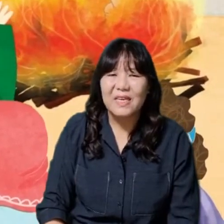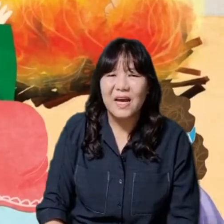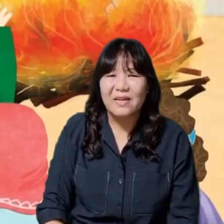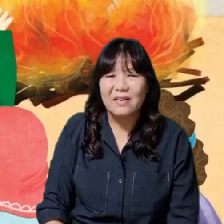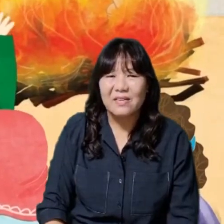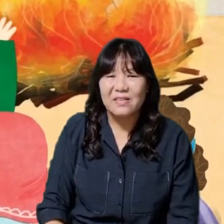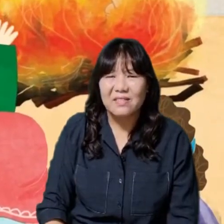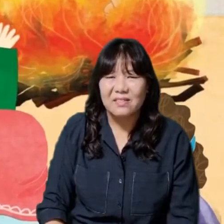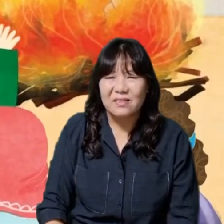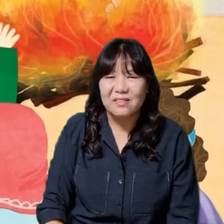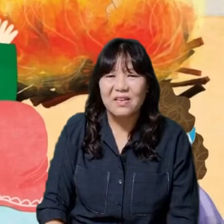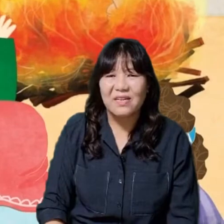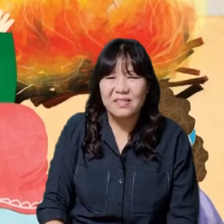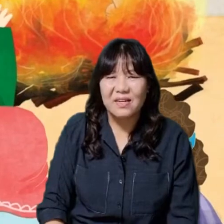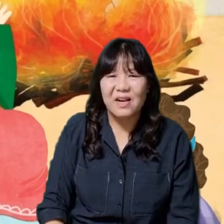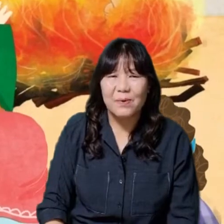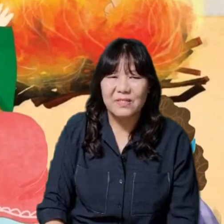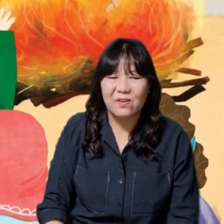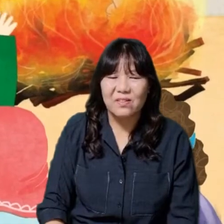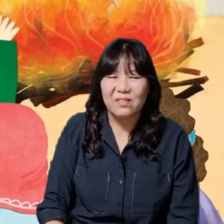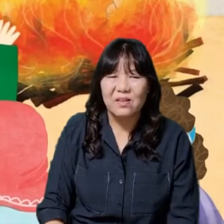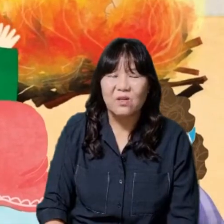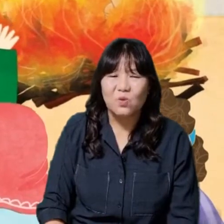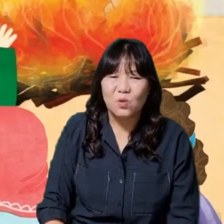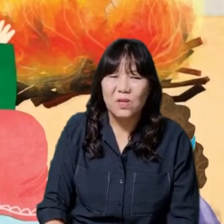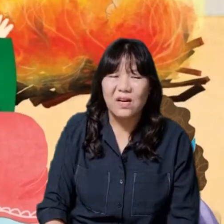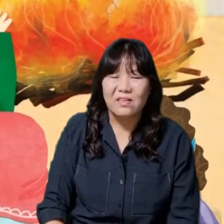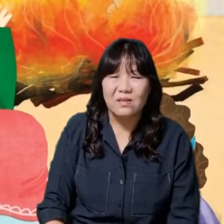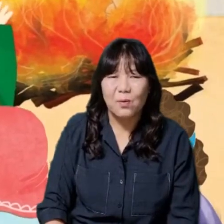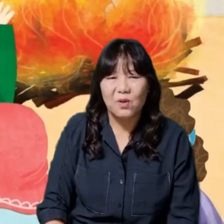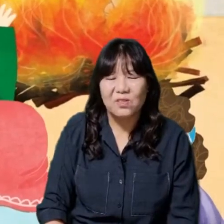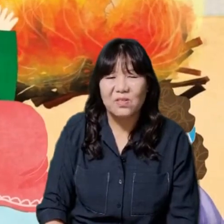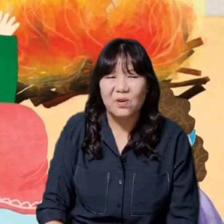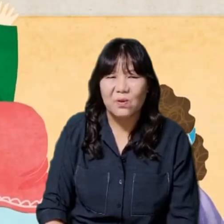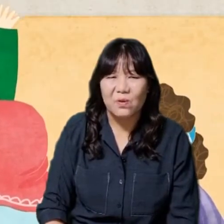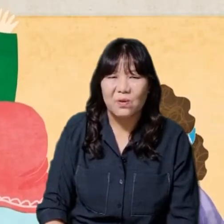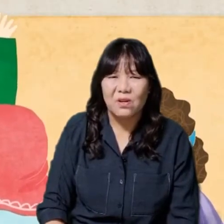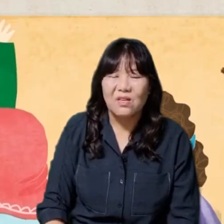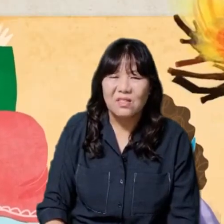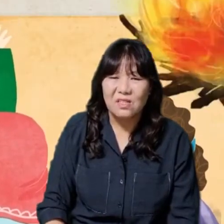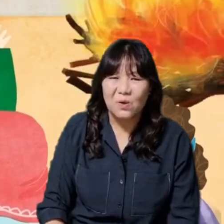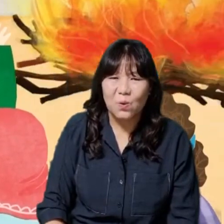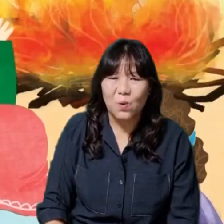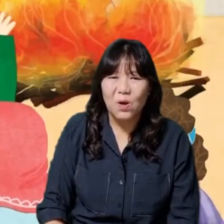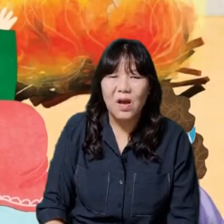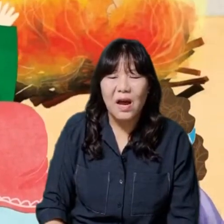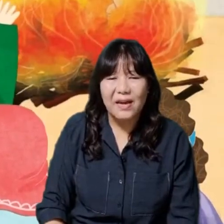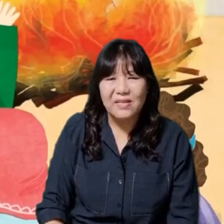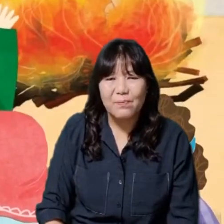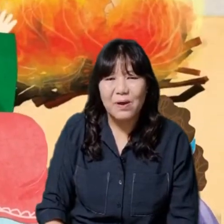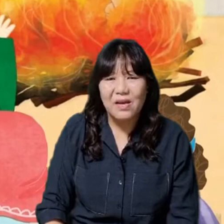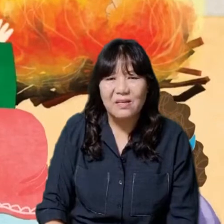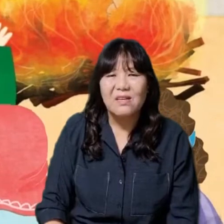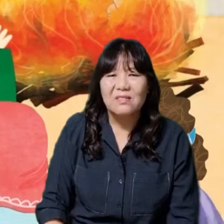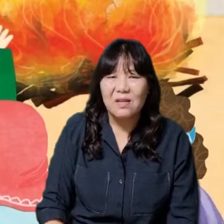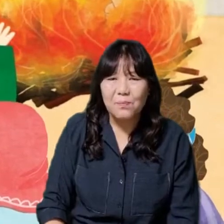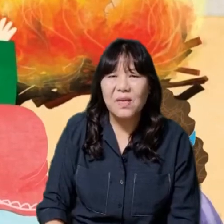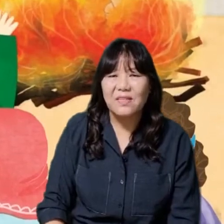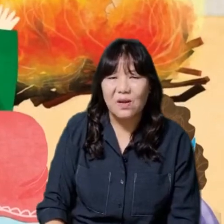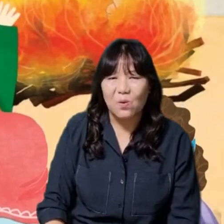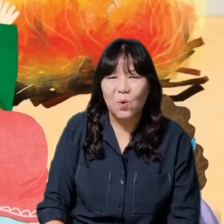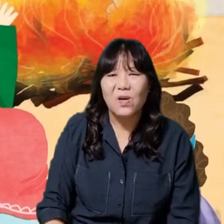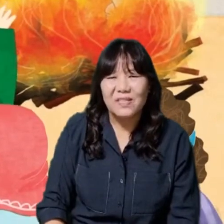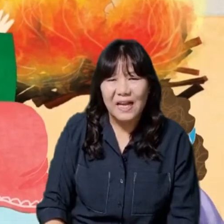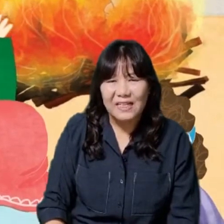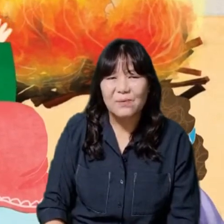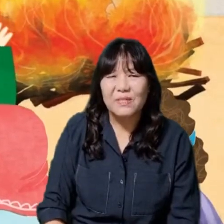이 이야기를 들은 이스라엘 백성은 우상을 버렸어요. 그리고 하나님만